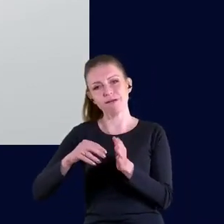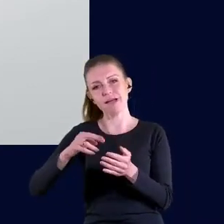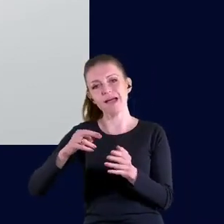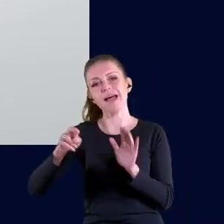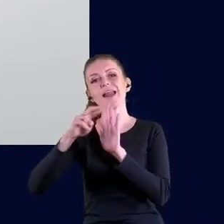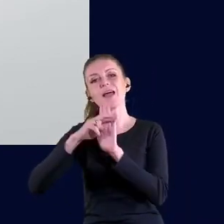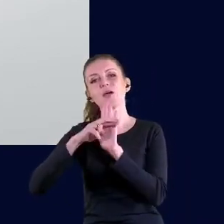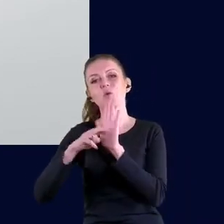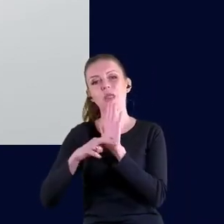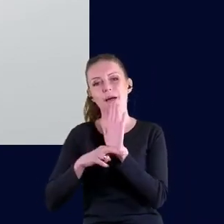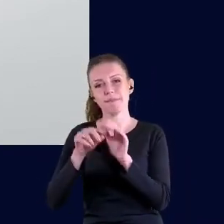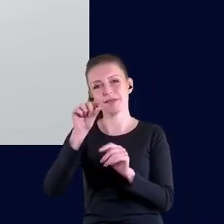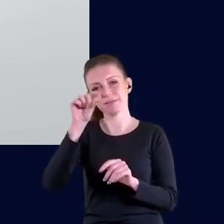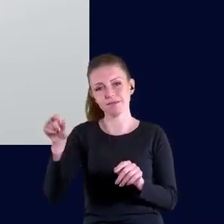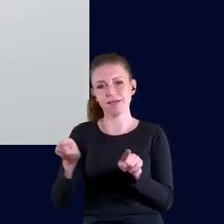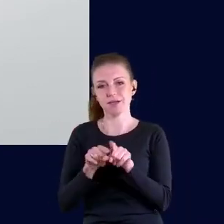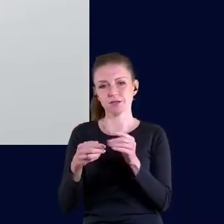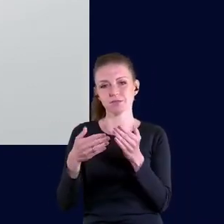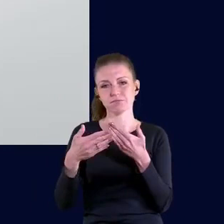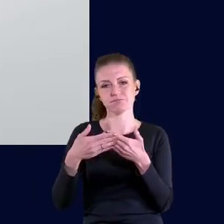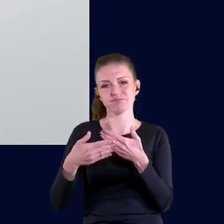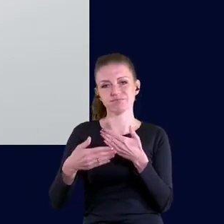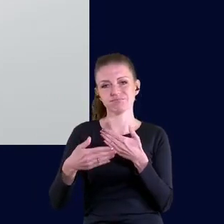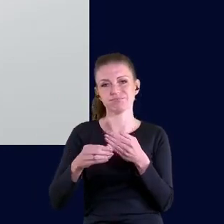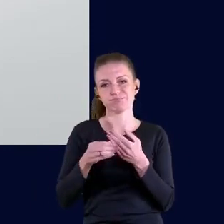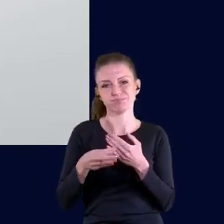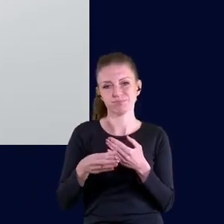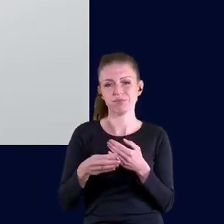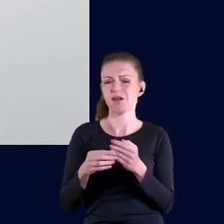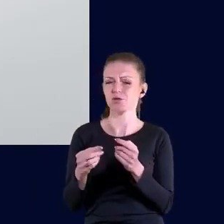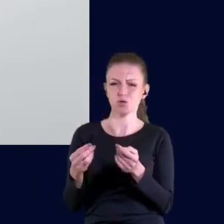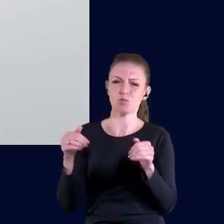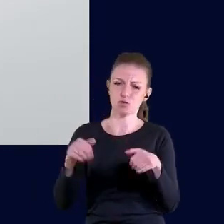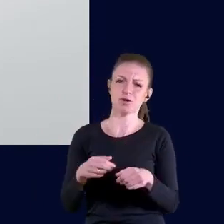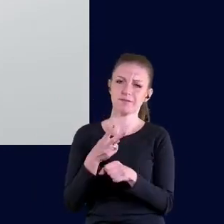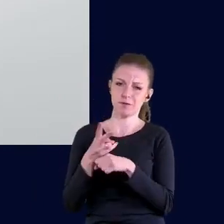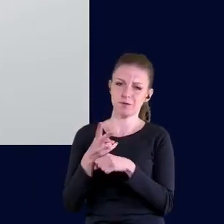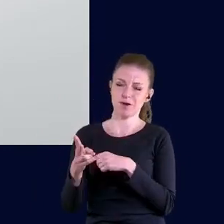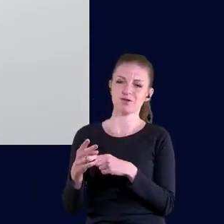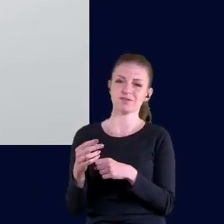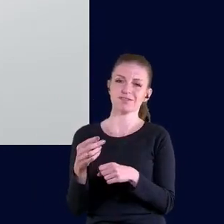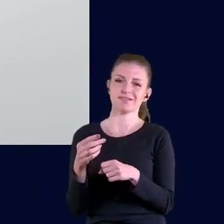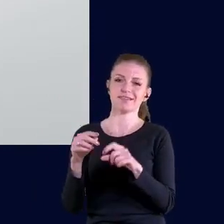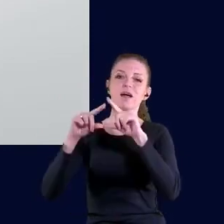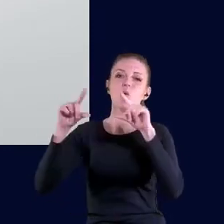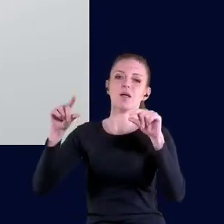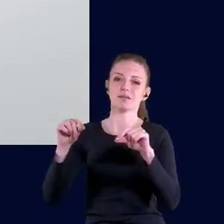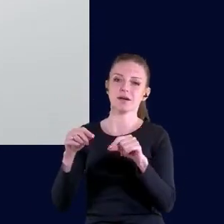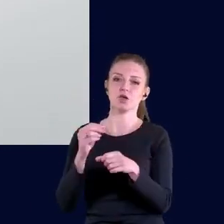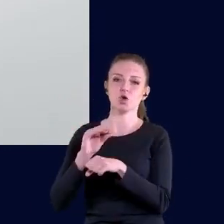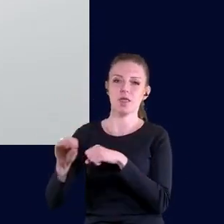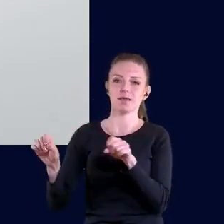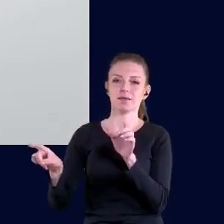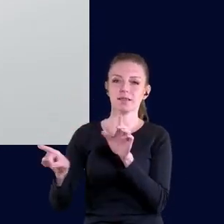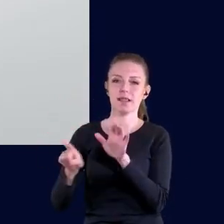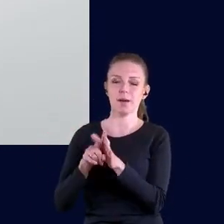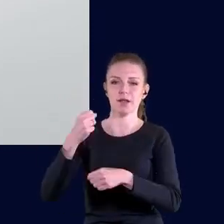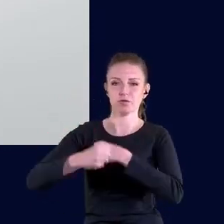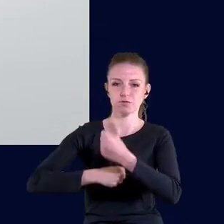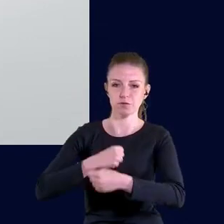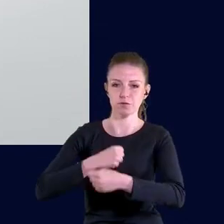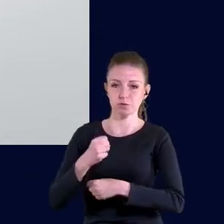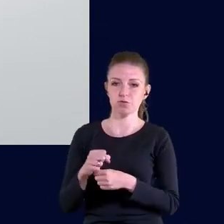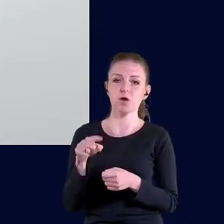biblioteki tak jak mówiłam w zakładce szkolenia dla pracowników tam też jest deklaracja działo